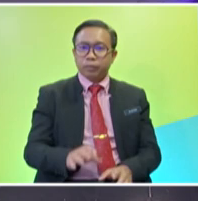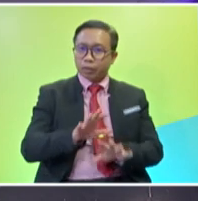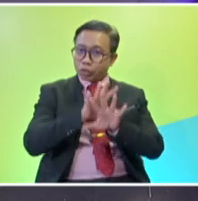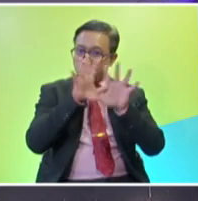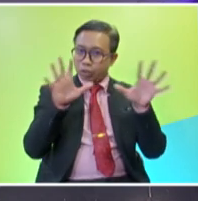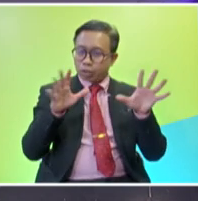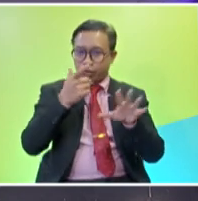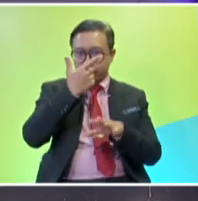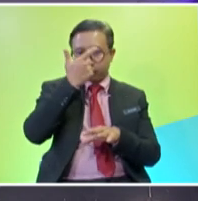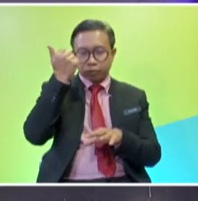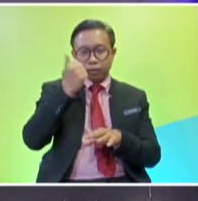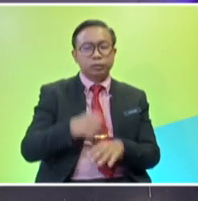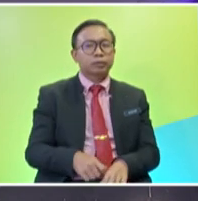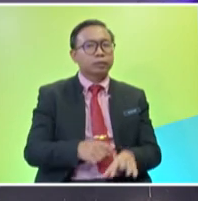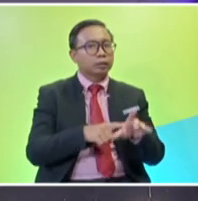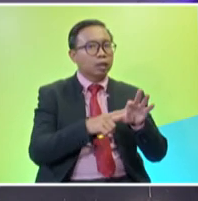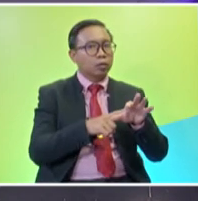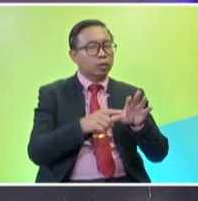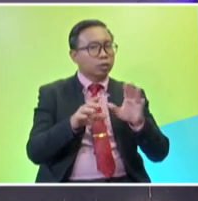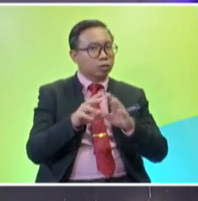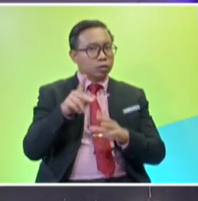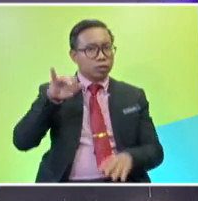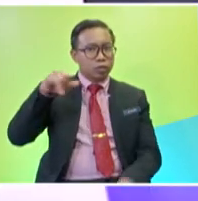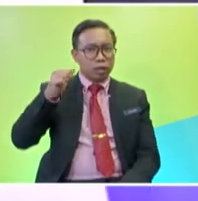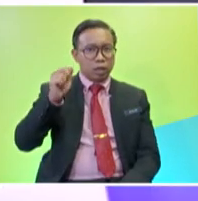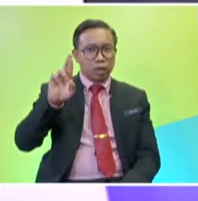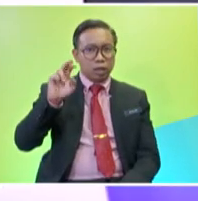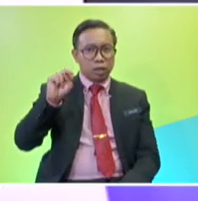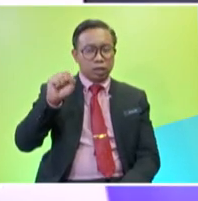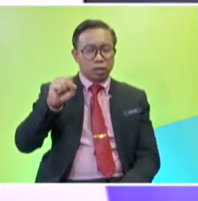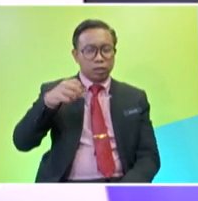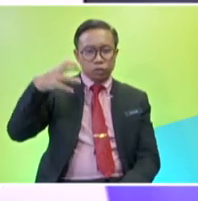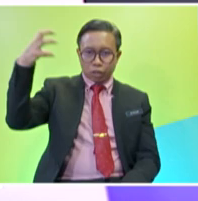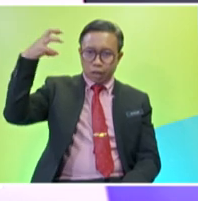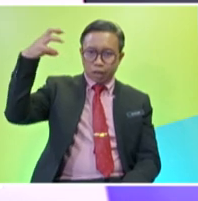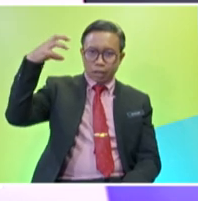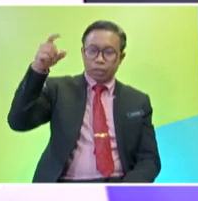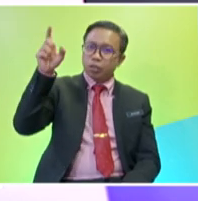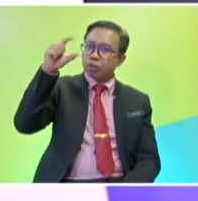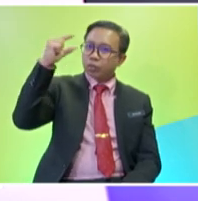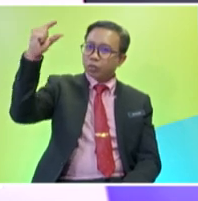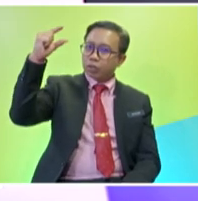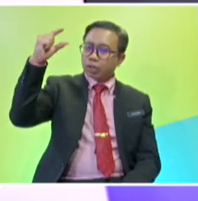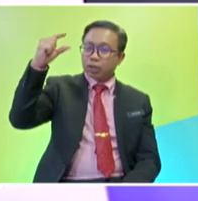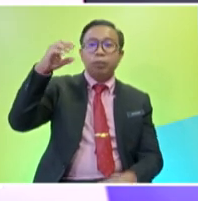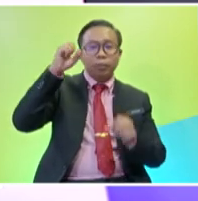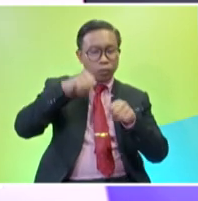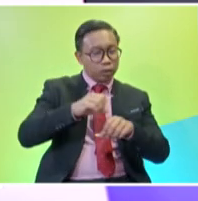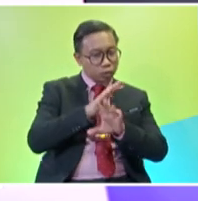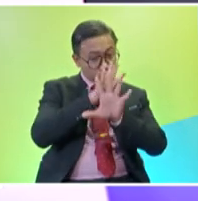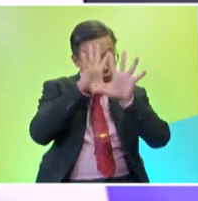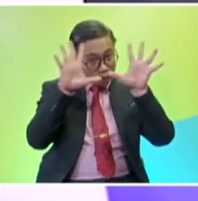sebabnya daunnya jarang kemudian cahaya bulan tadi dapat menerangi kawasan tersebut baik